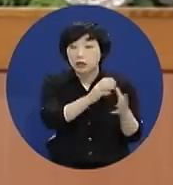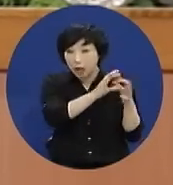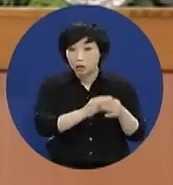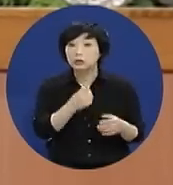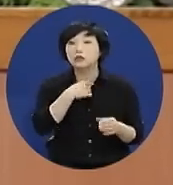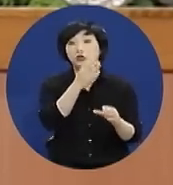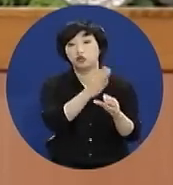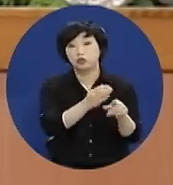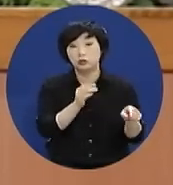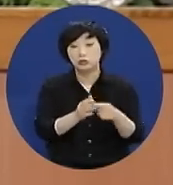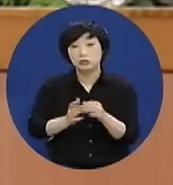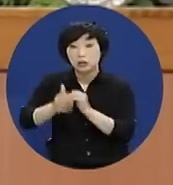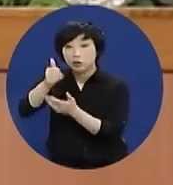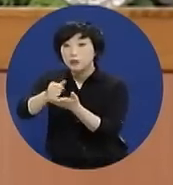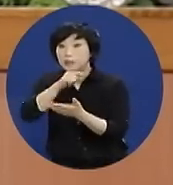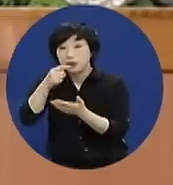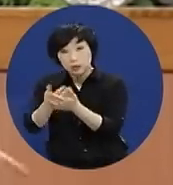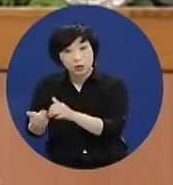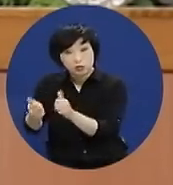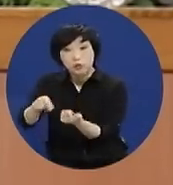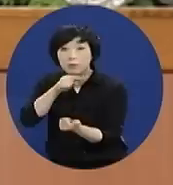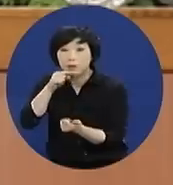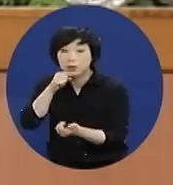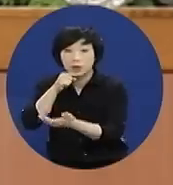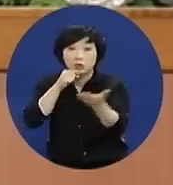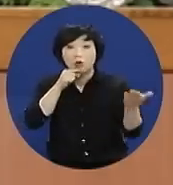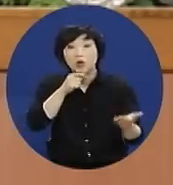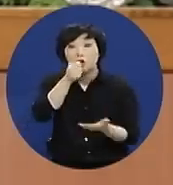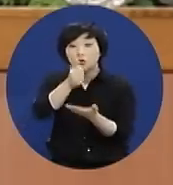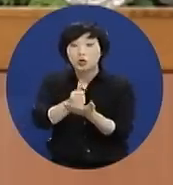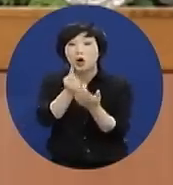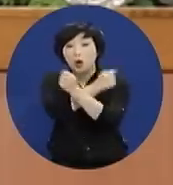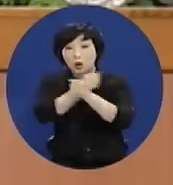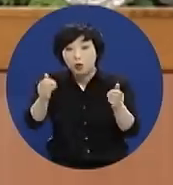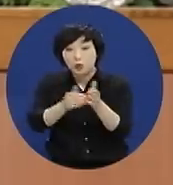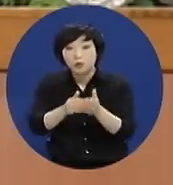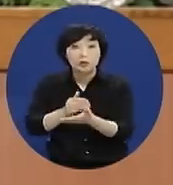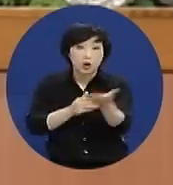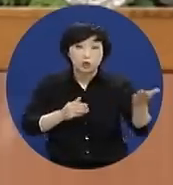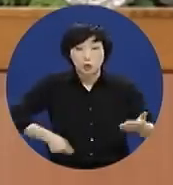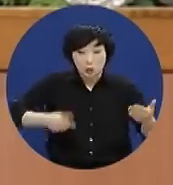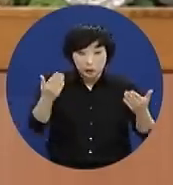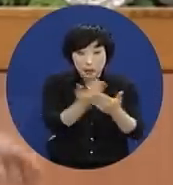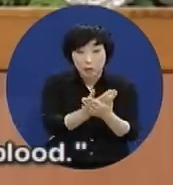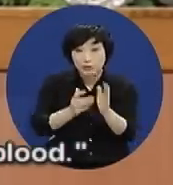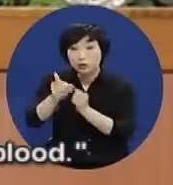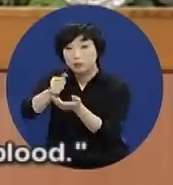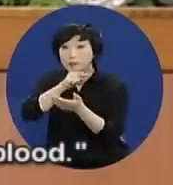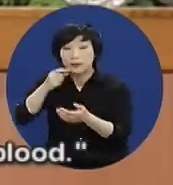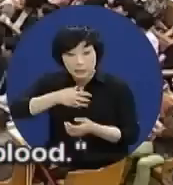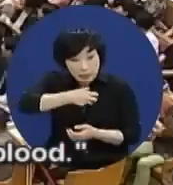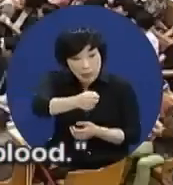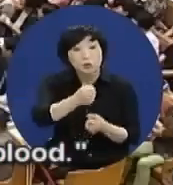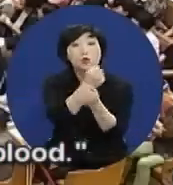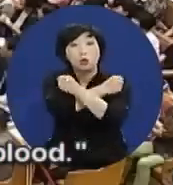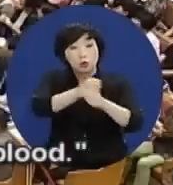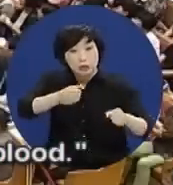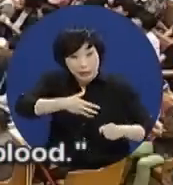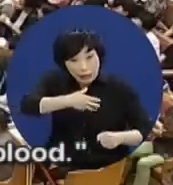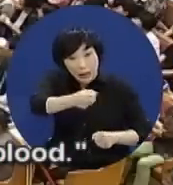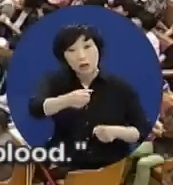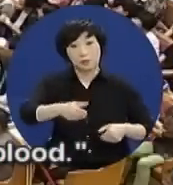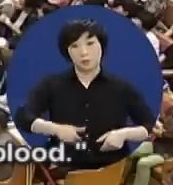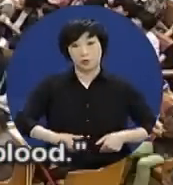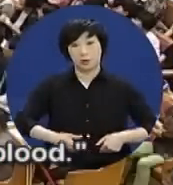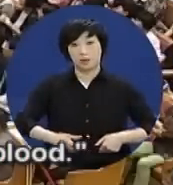肉が願う通りに罪を犯しているイエスの流された地があなたをあってくださったんだから食い改めてイエスの地に